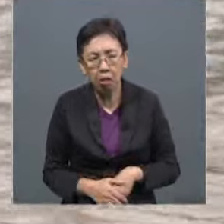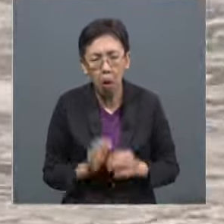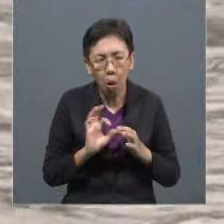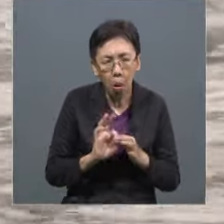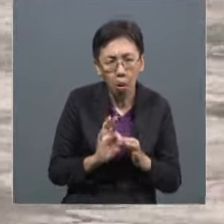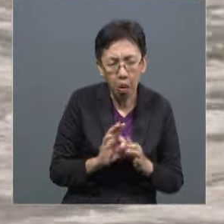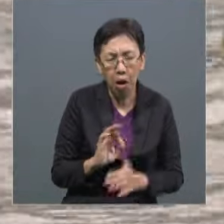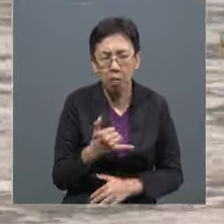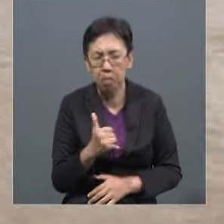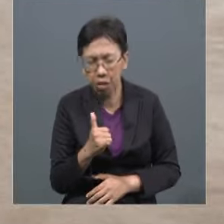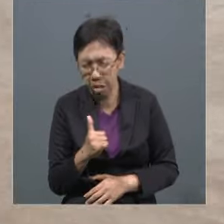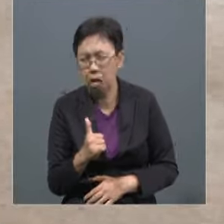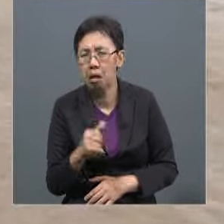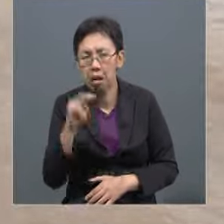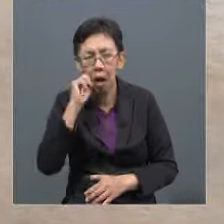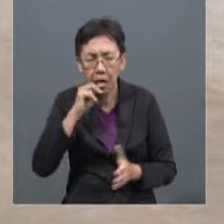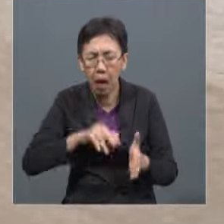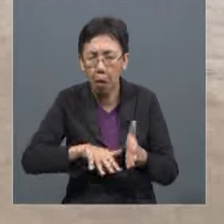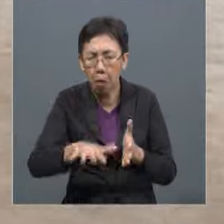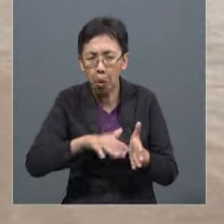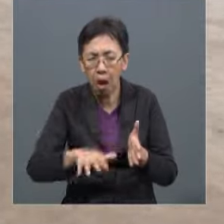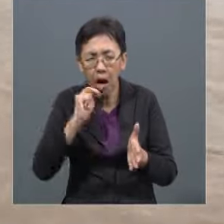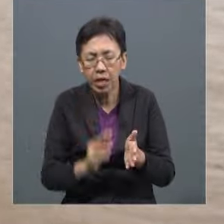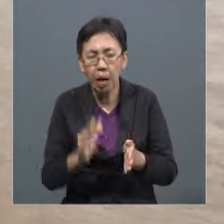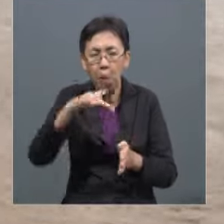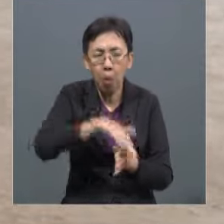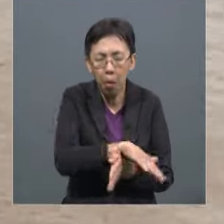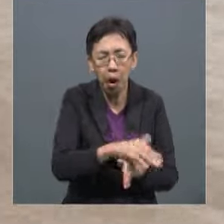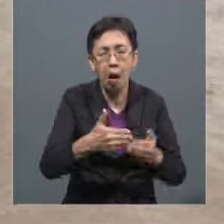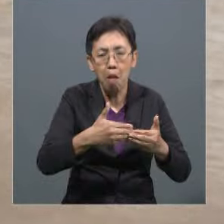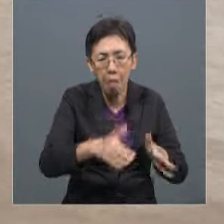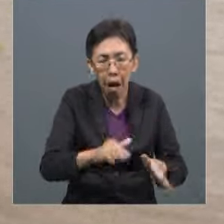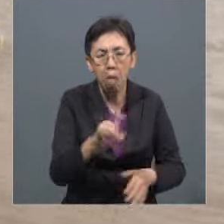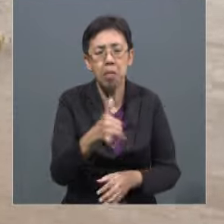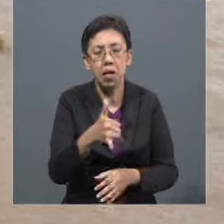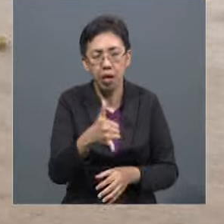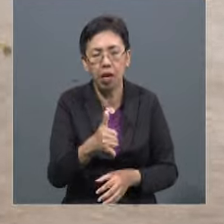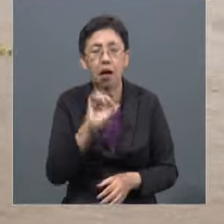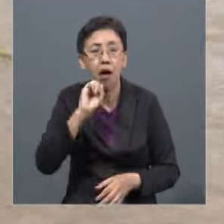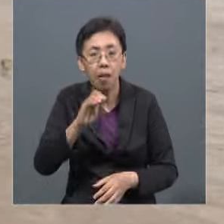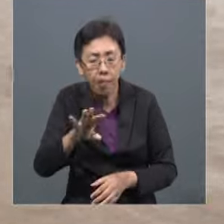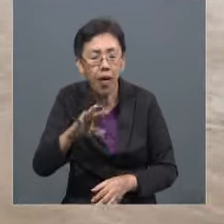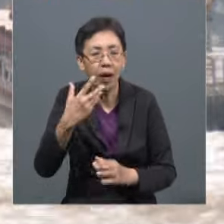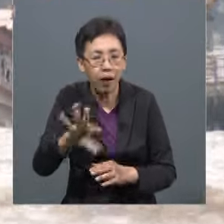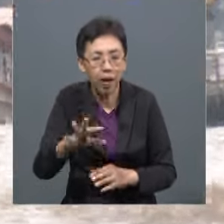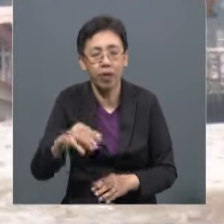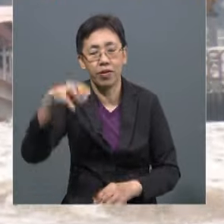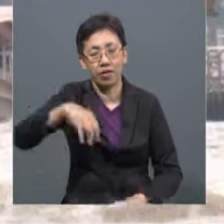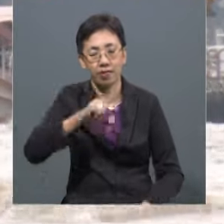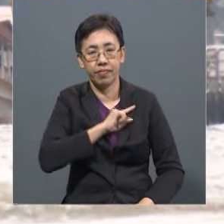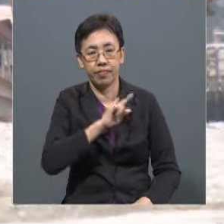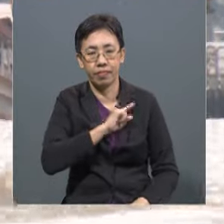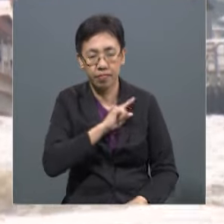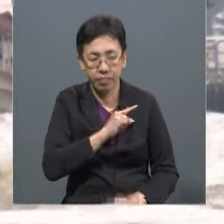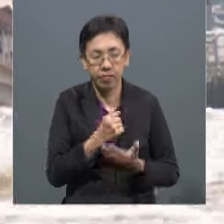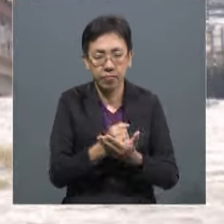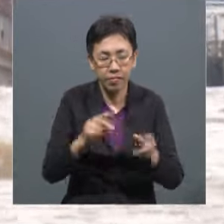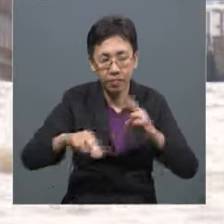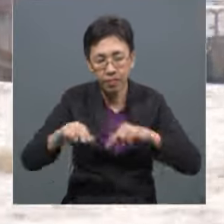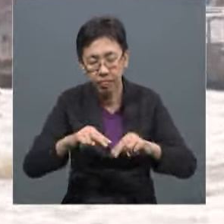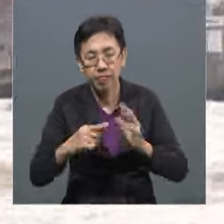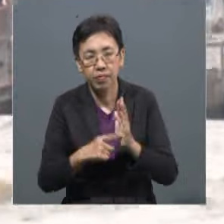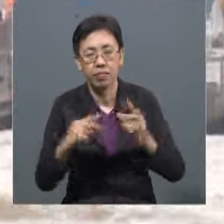เป็นห่วงกังวลอยู่ว่าอาจจะเกิดเหตุการณ์คันกั้นน้ำพังได้เขาก็แจ้งจุดมาดังนั้นขอให้หน่วยงานที่เกี่ยวข้องเนี่ยไม่ว่าจะเป็นก